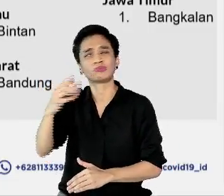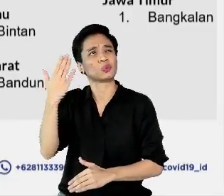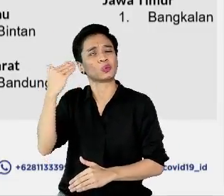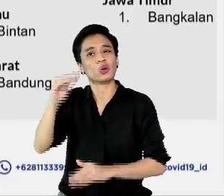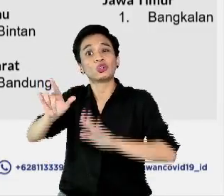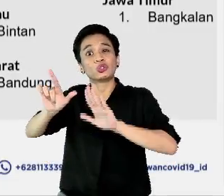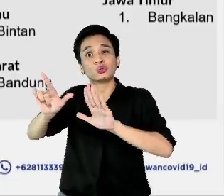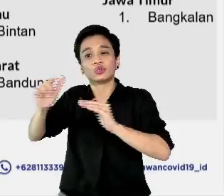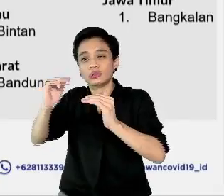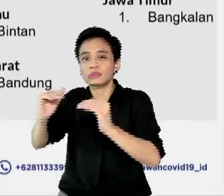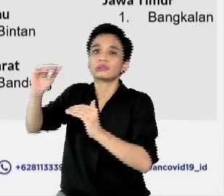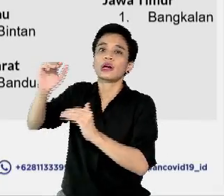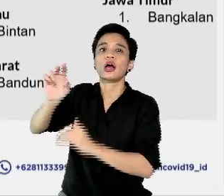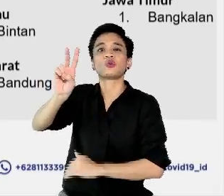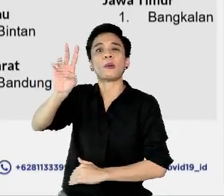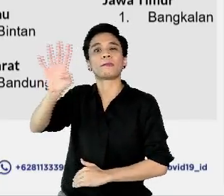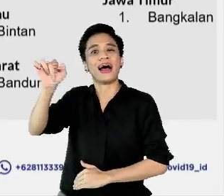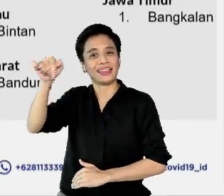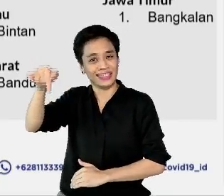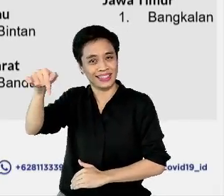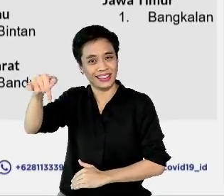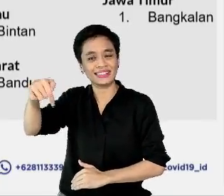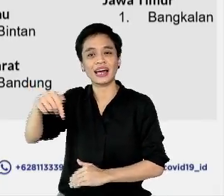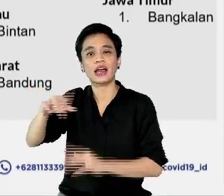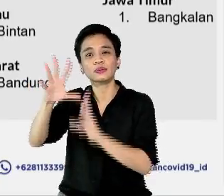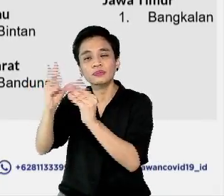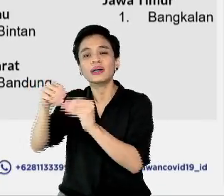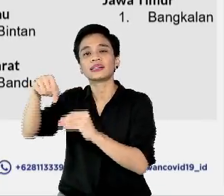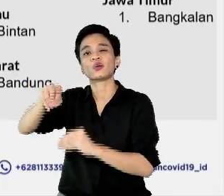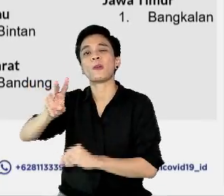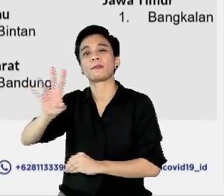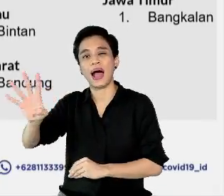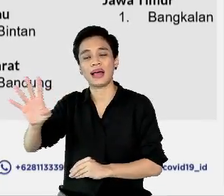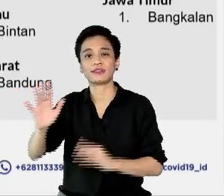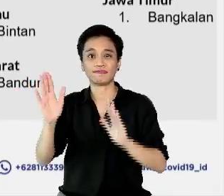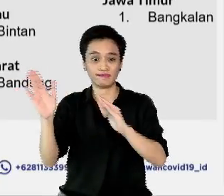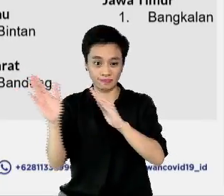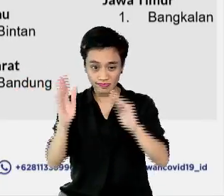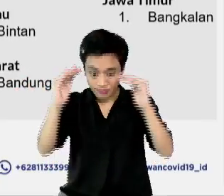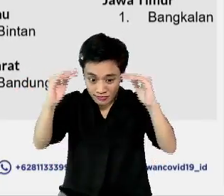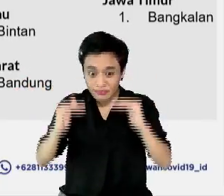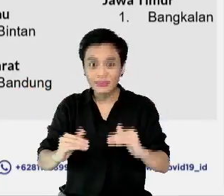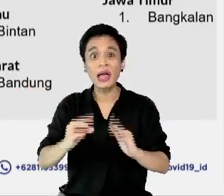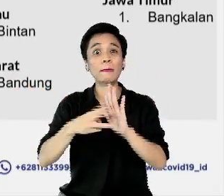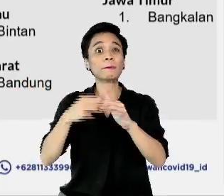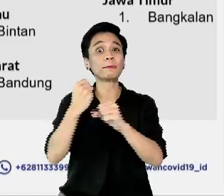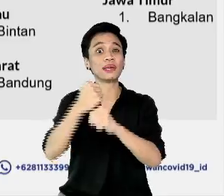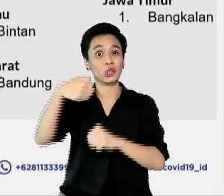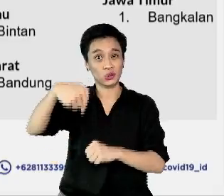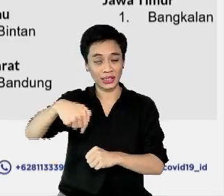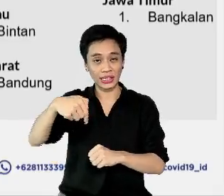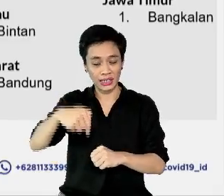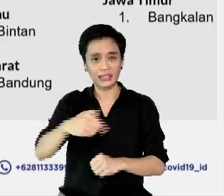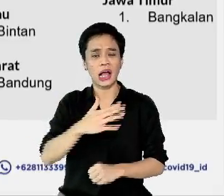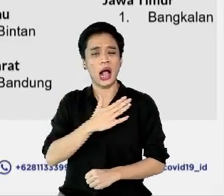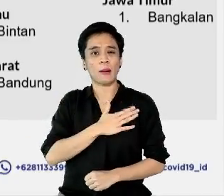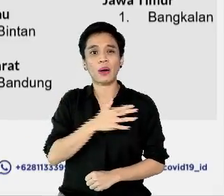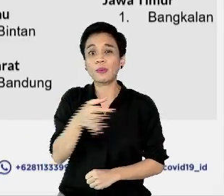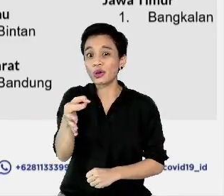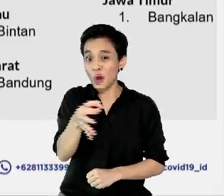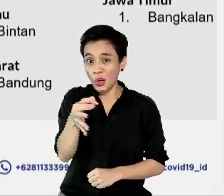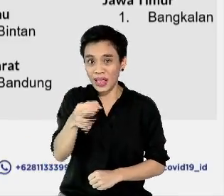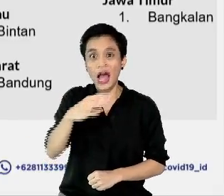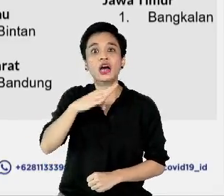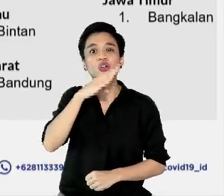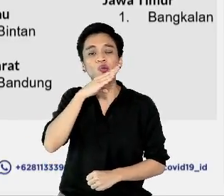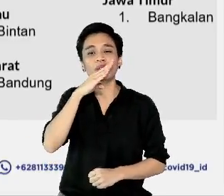7 menjadi 24 kabupaten kota. Sedangkan pada minggu ini, terjadi penurunan jumlah kabupaten kota